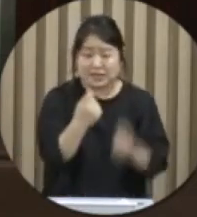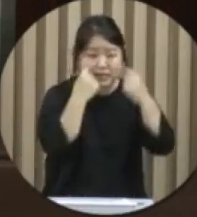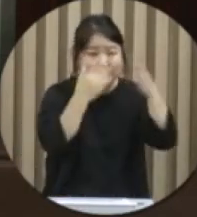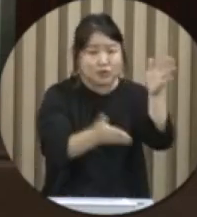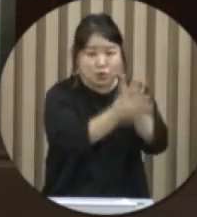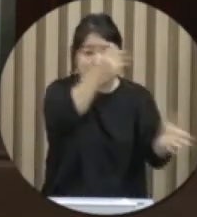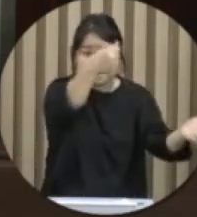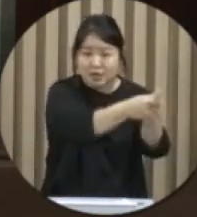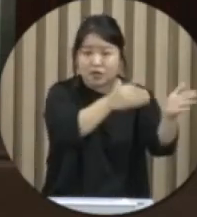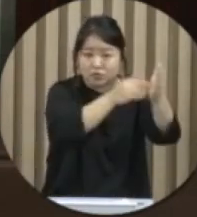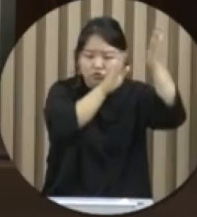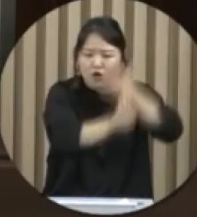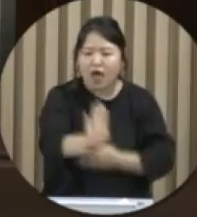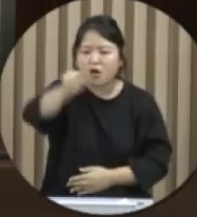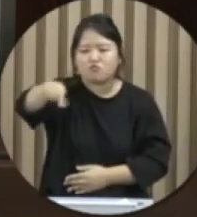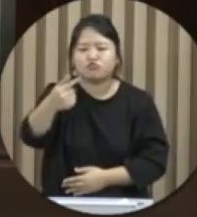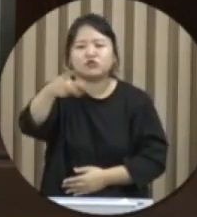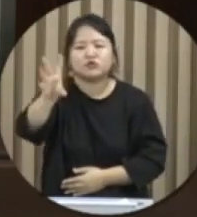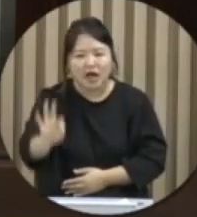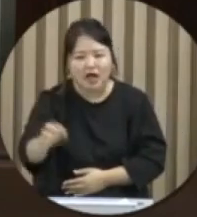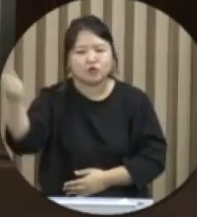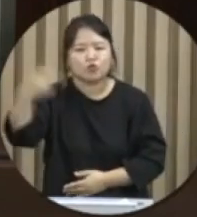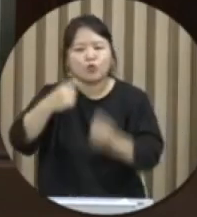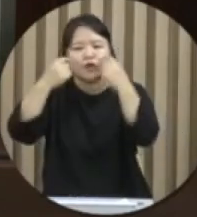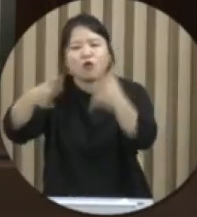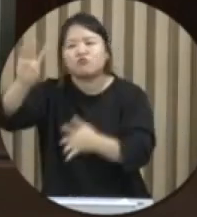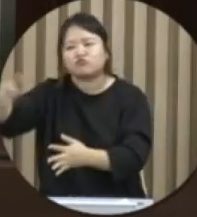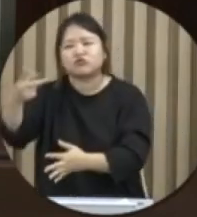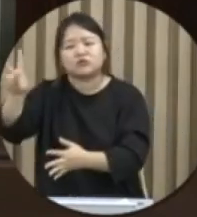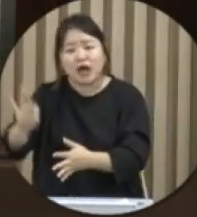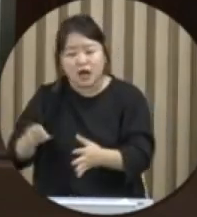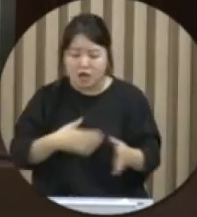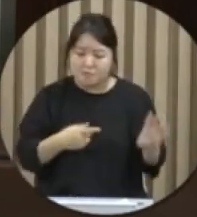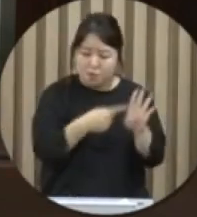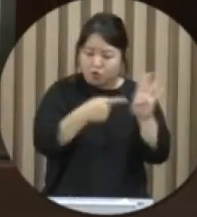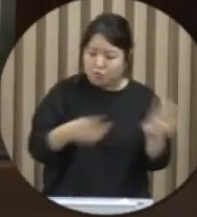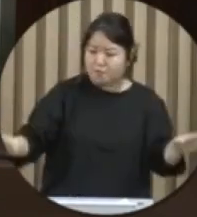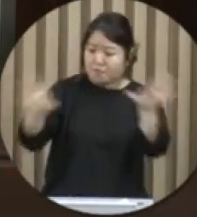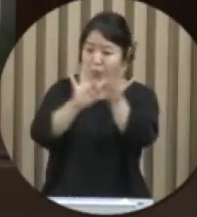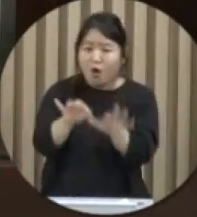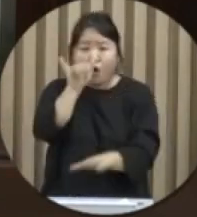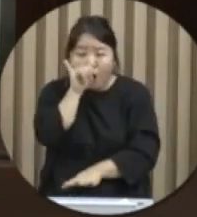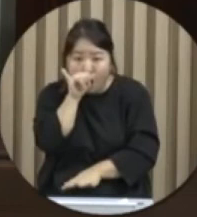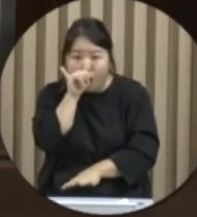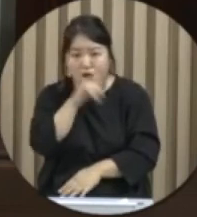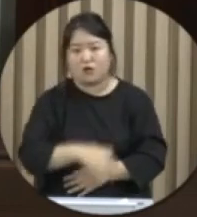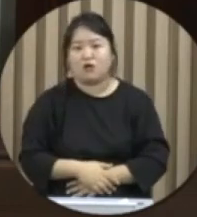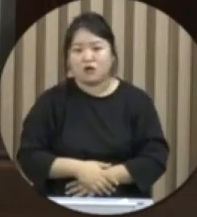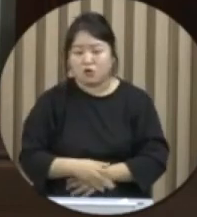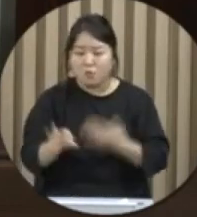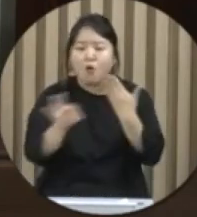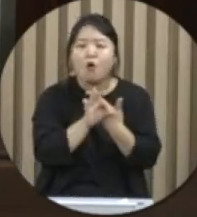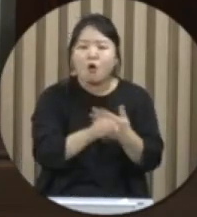분당선과 신분당선을 평점 역과 연결 하게 된다면 병점역 은